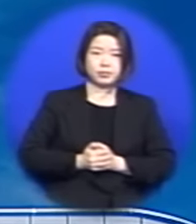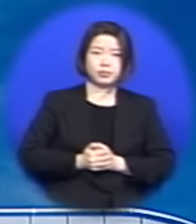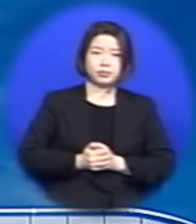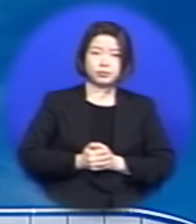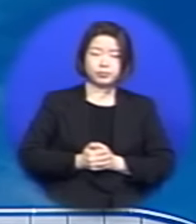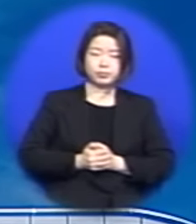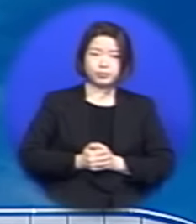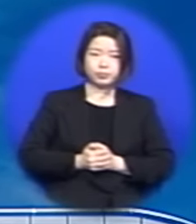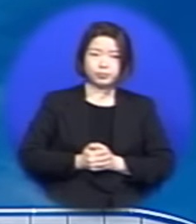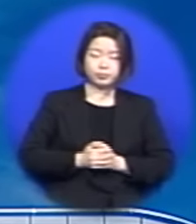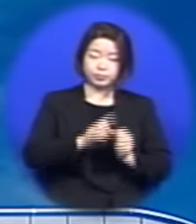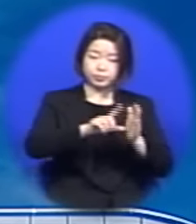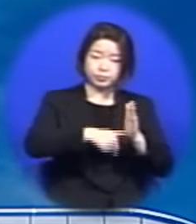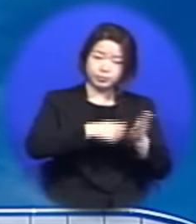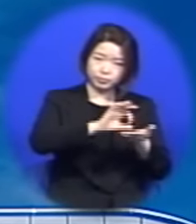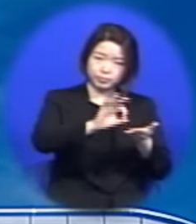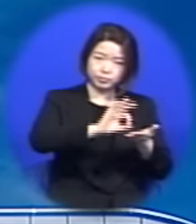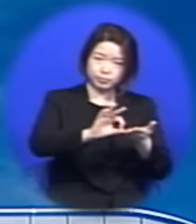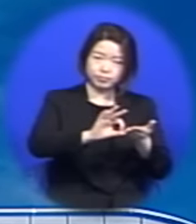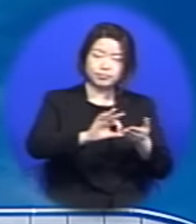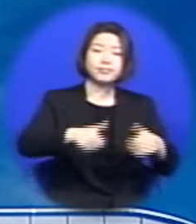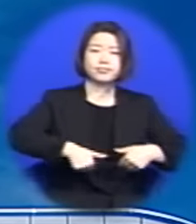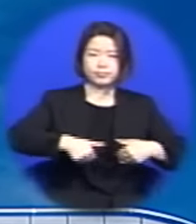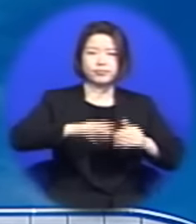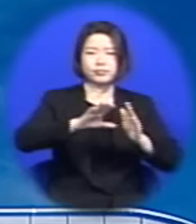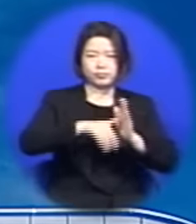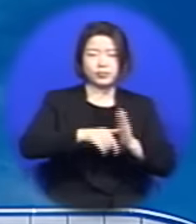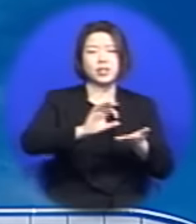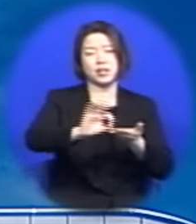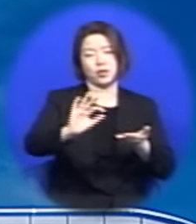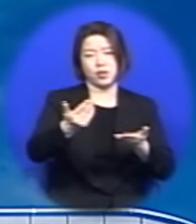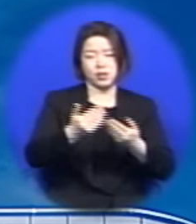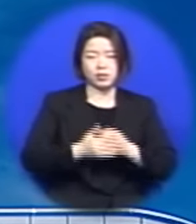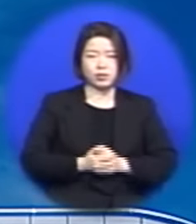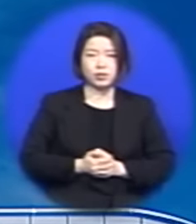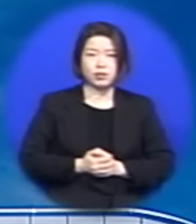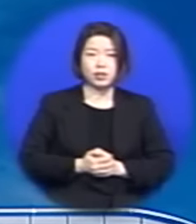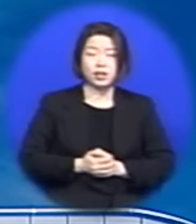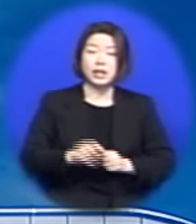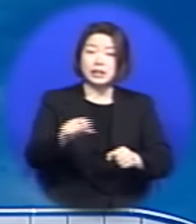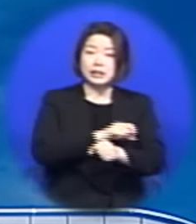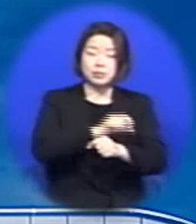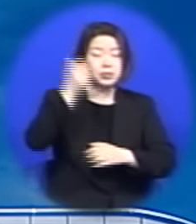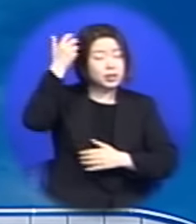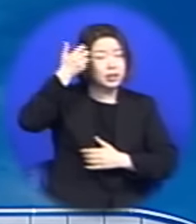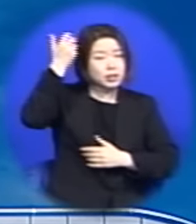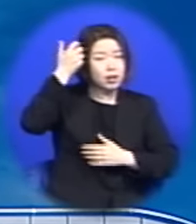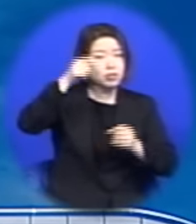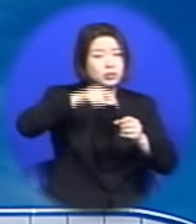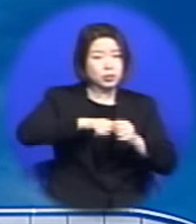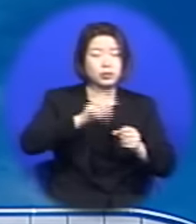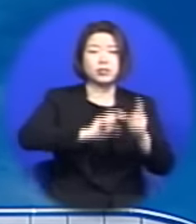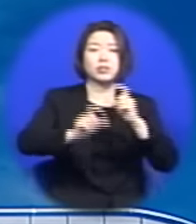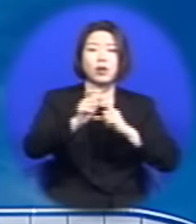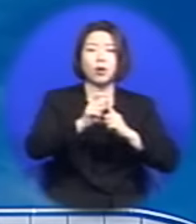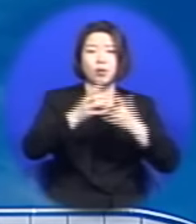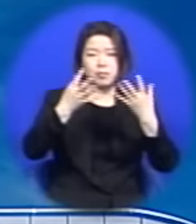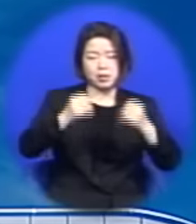거예요 시간을 써야 될 때 써야 되는 겁니다 특히 영적으로는 더